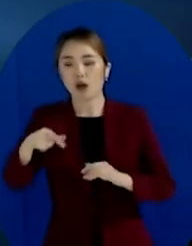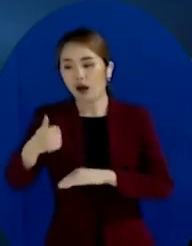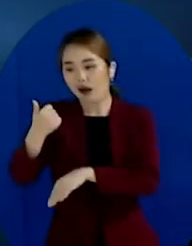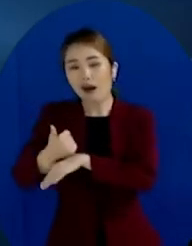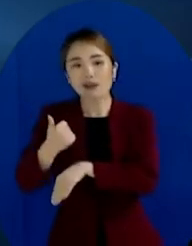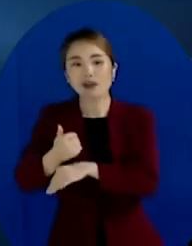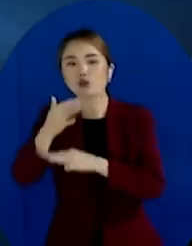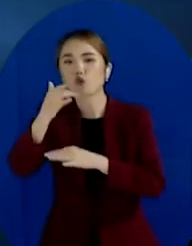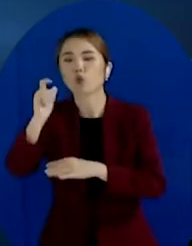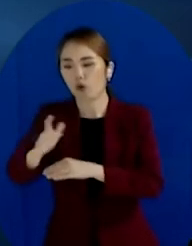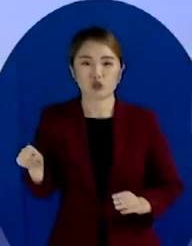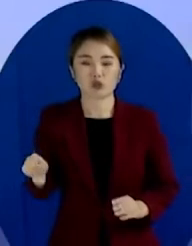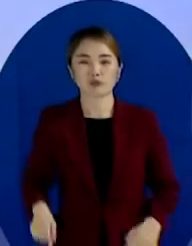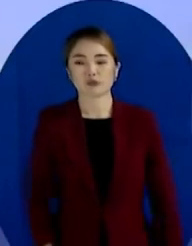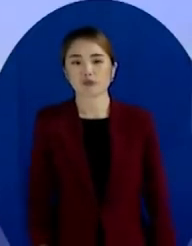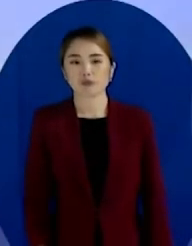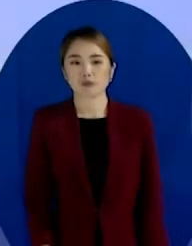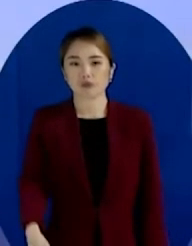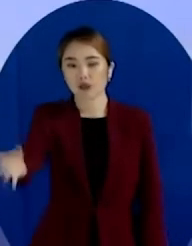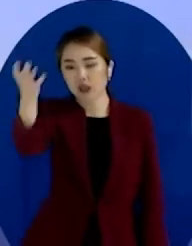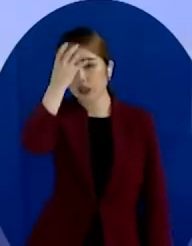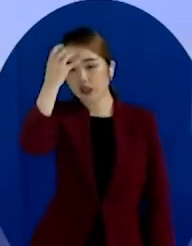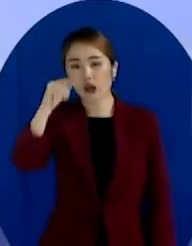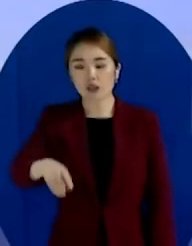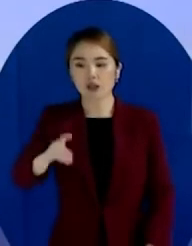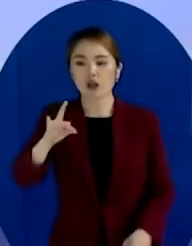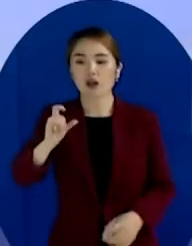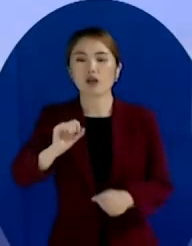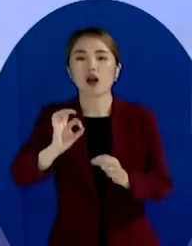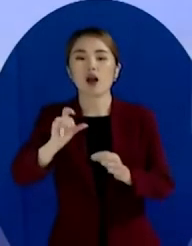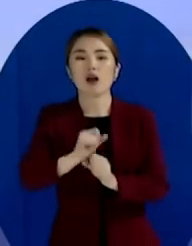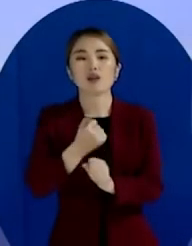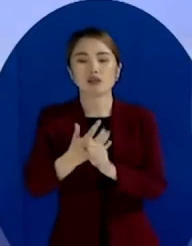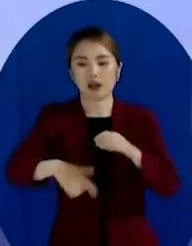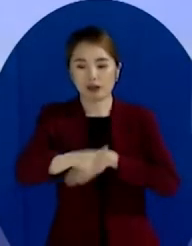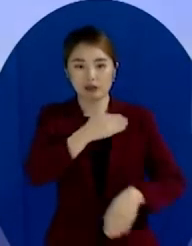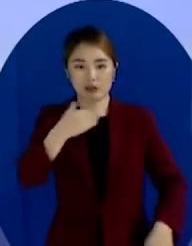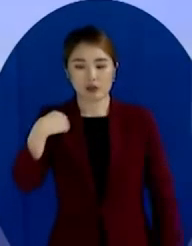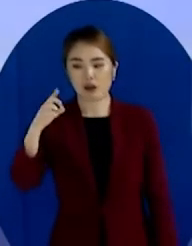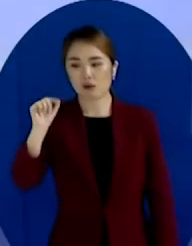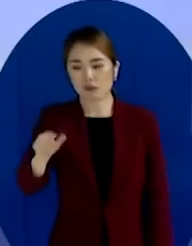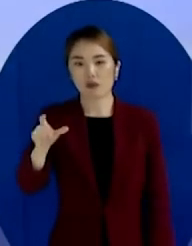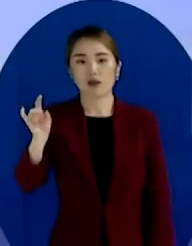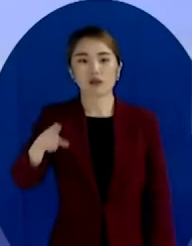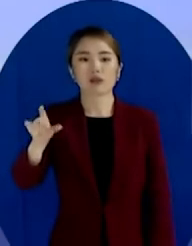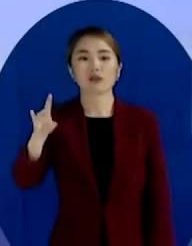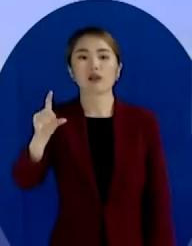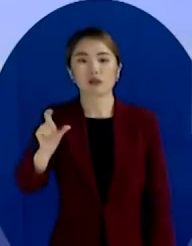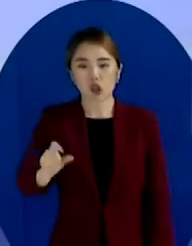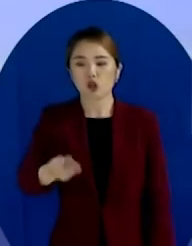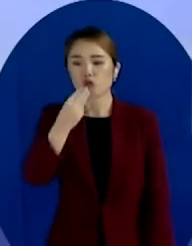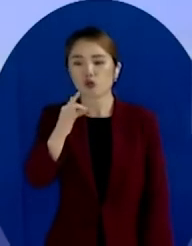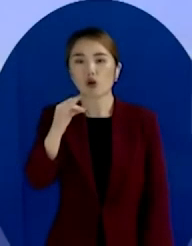дэрэгтээ ахлах зөвлөхөөр томилсон. Засгийн газрын хэрэг эрхлэг газрын дэд даргаар ажиллаж байсан Бат Эрдэнэг шударга өрсөлдөө хэрэглэгчийн төлөө газрын